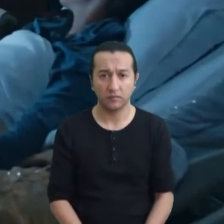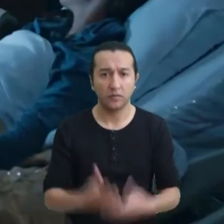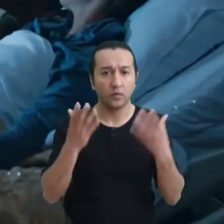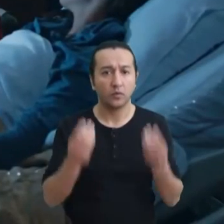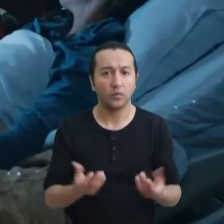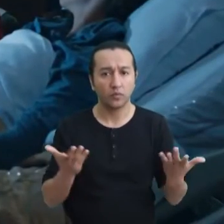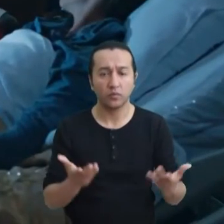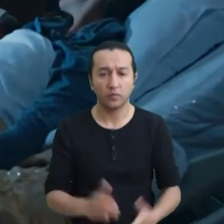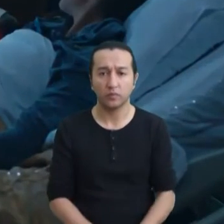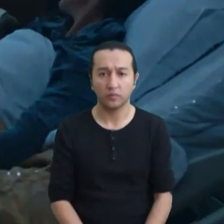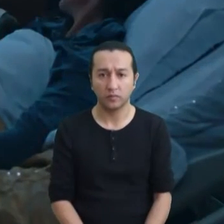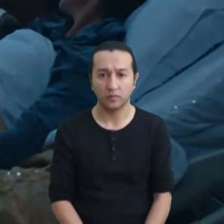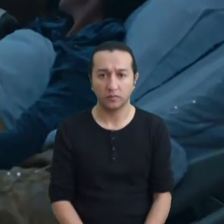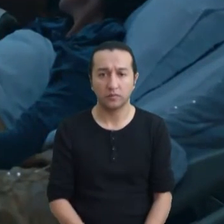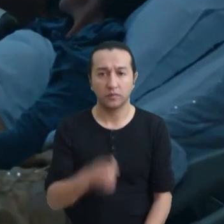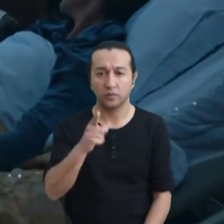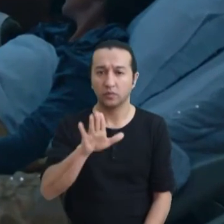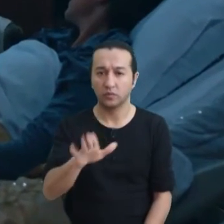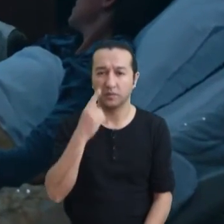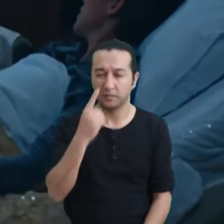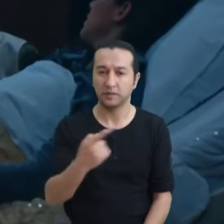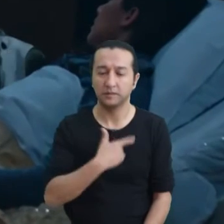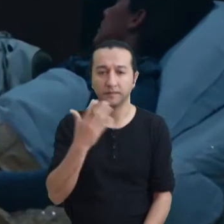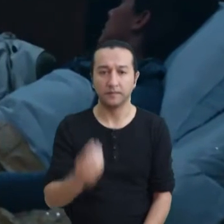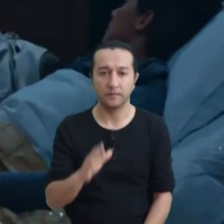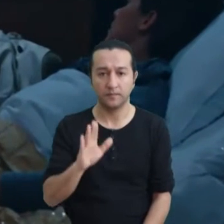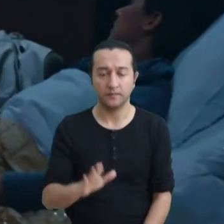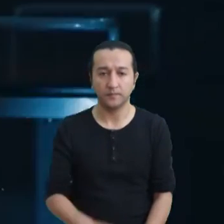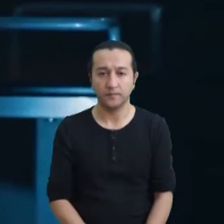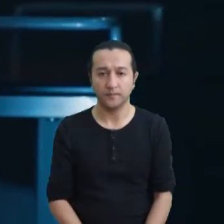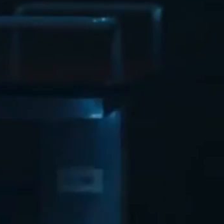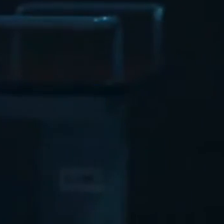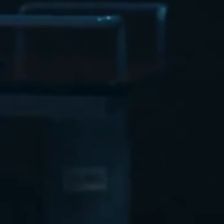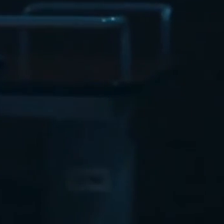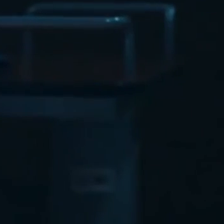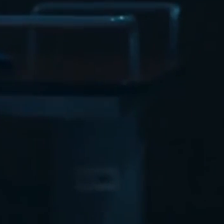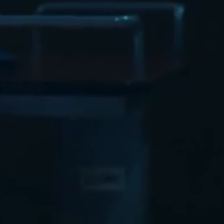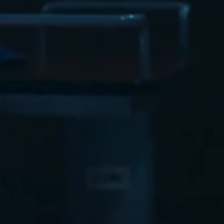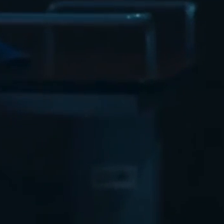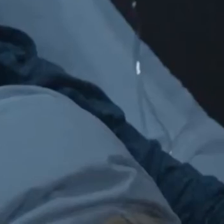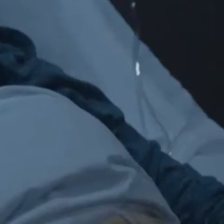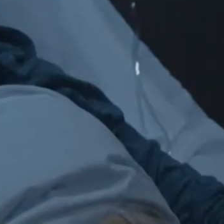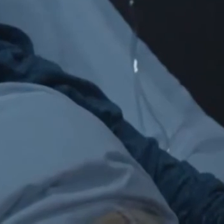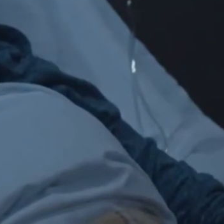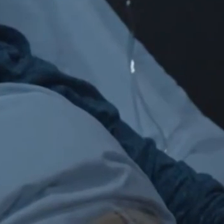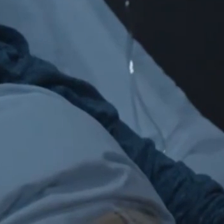Ne oluyor? Siz durun, ben bir bakayım. Elif de telefonun ışığını açmış. Leyla çıkıyor.